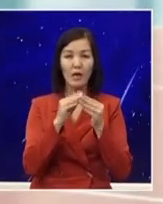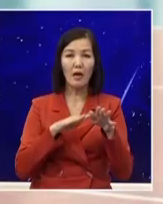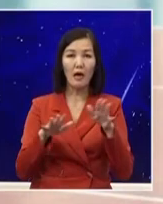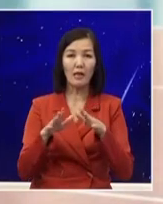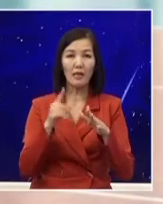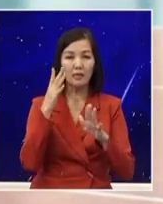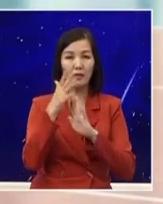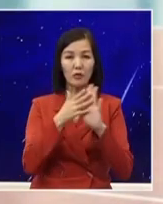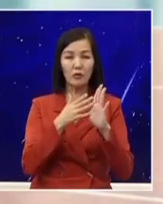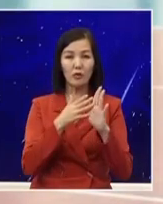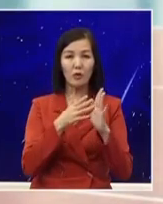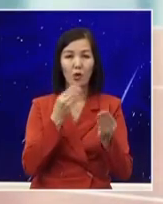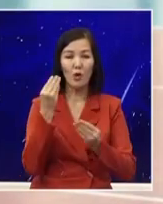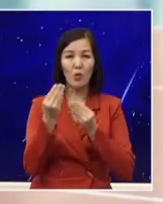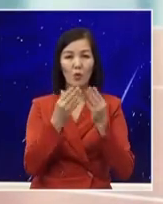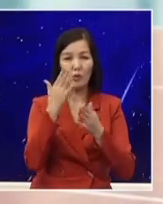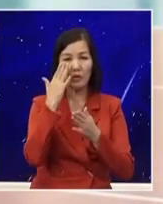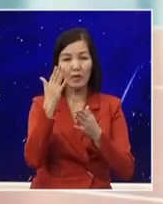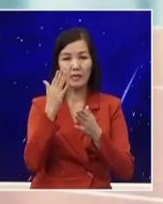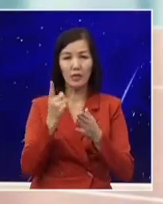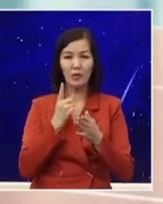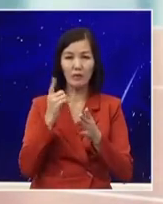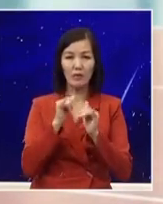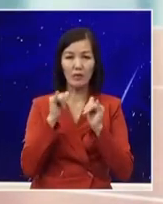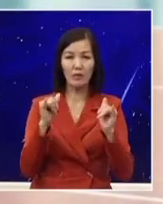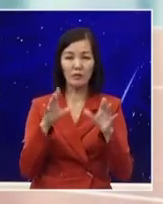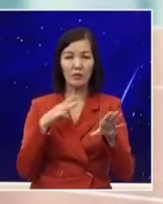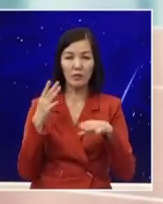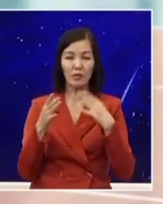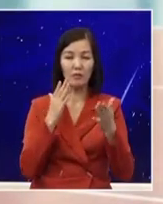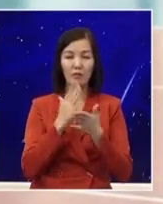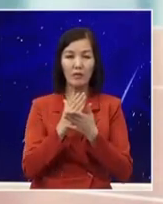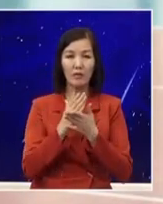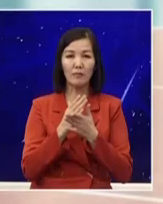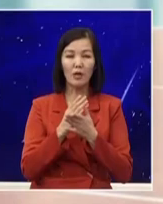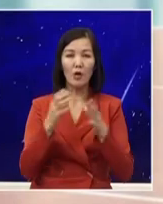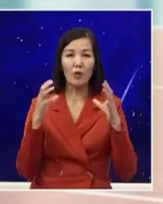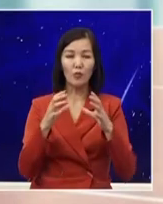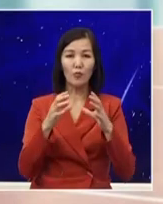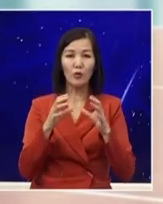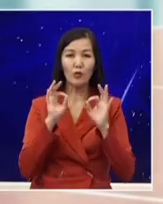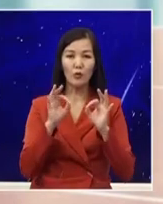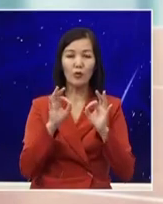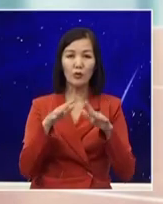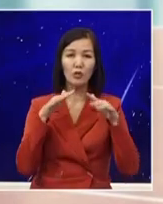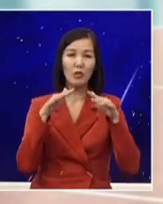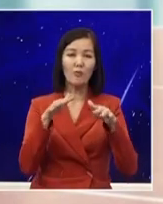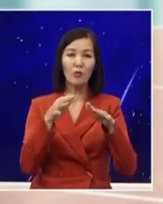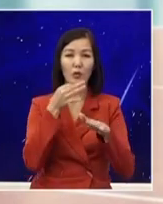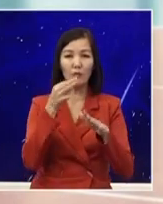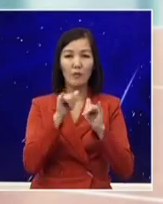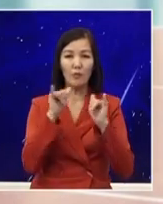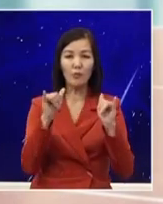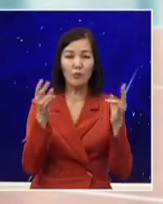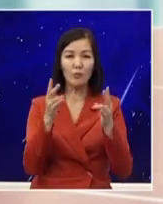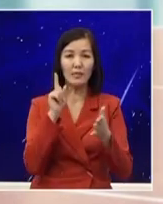Қазір қорғаныстағы ойын тәсілдерін қайталап, шеберлігімізді жетілдіріп жатырмыз. Сонымен қатар допты сауатты қабылдап, шабылдауда тәжірибемізді